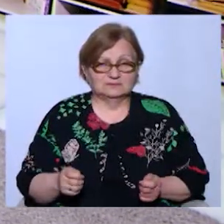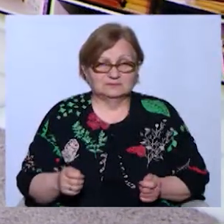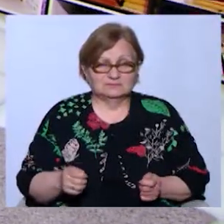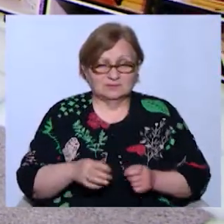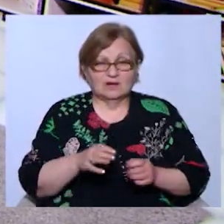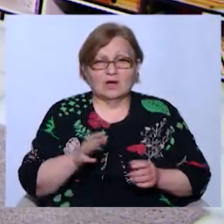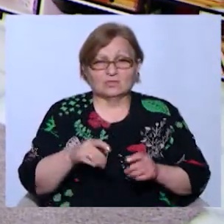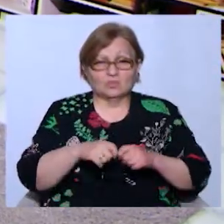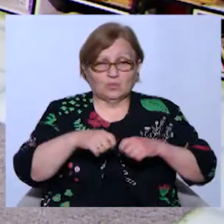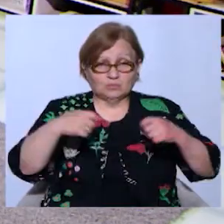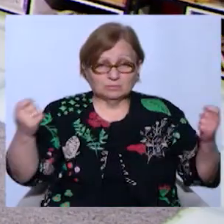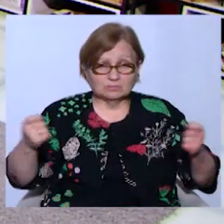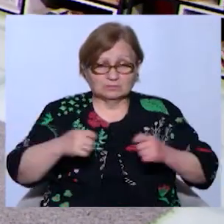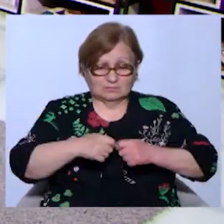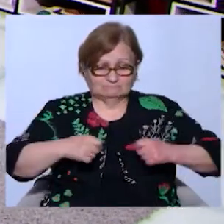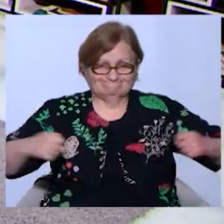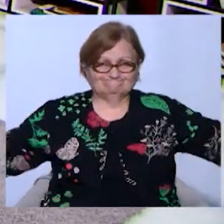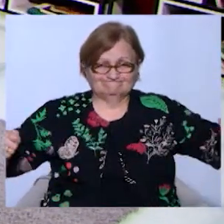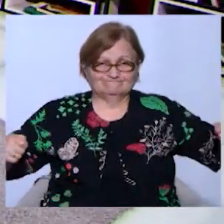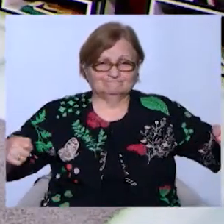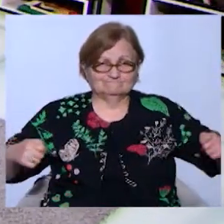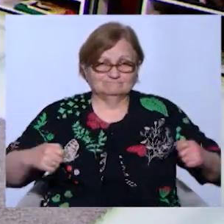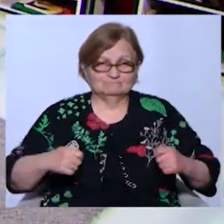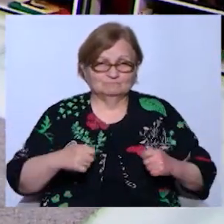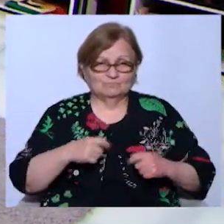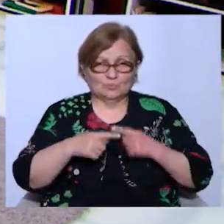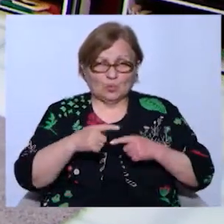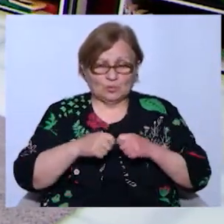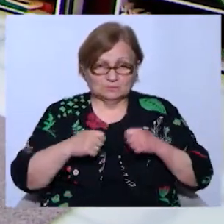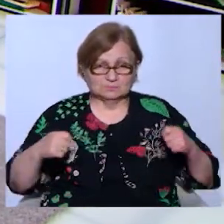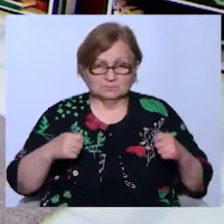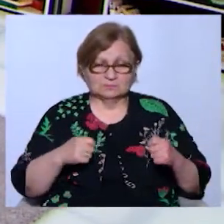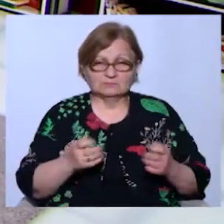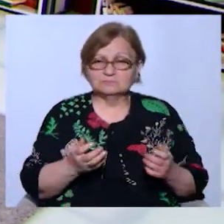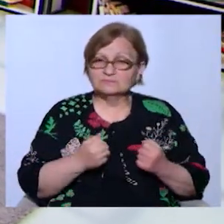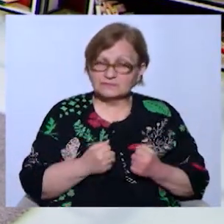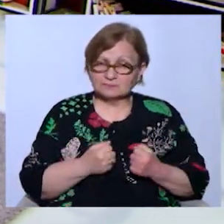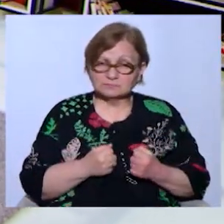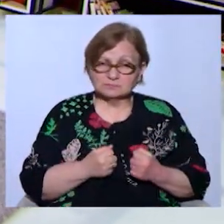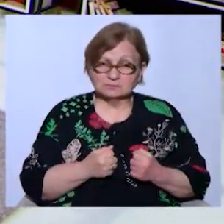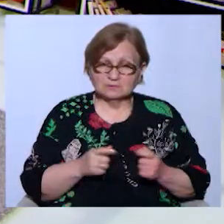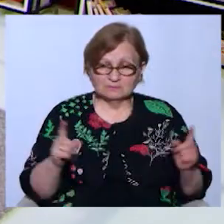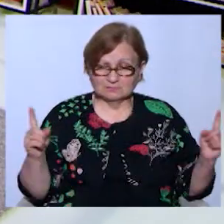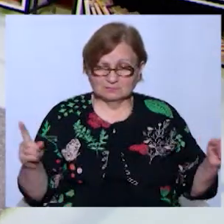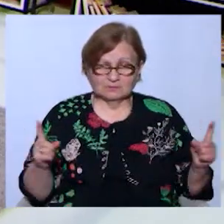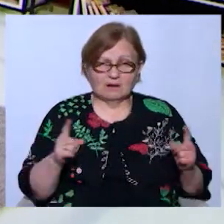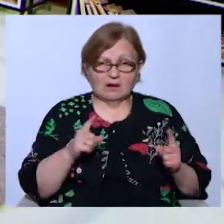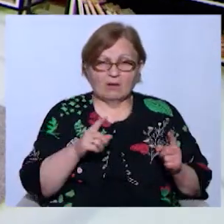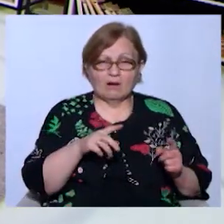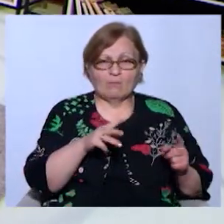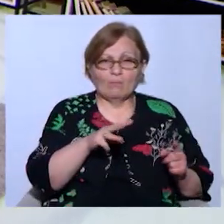რომ გავხსნათ, გავხსნით ამ თოკს, გავჭიმოთ შემდეგ ეს თოკი. მივიღებთ ცხადია მონაკვეთს.